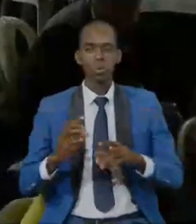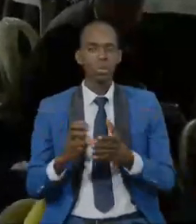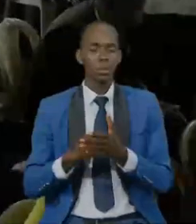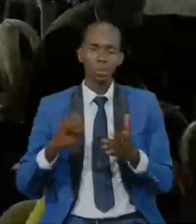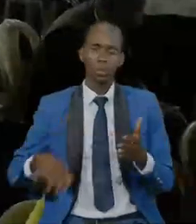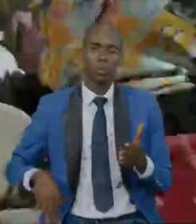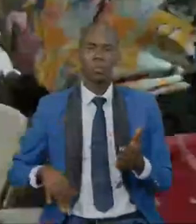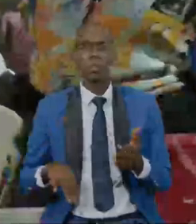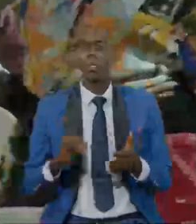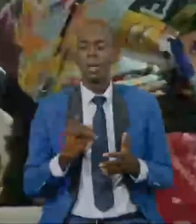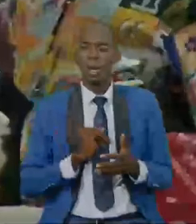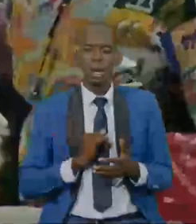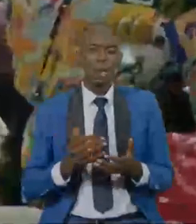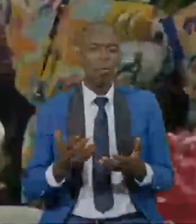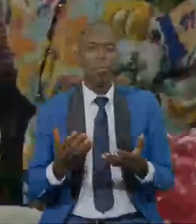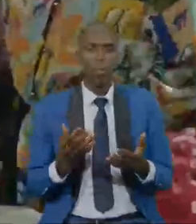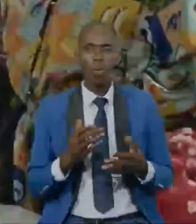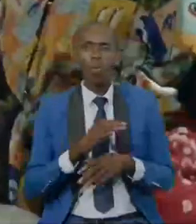soit ôtée de mon cœur.